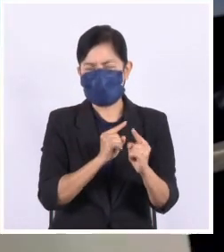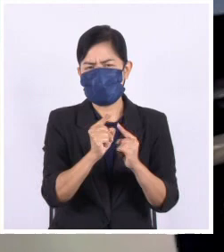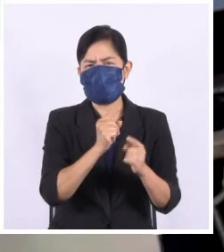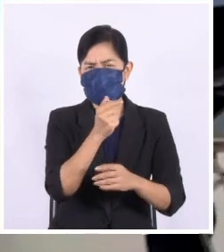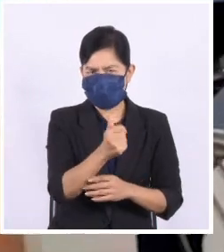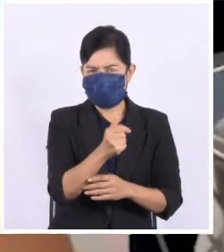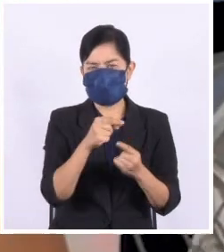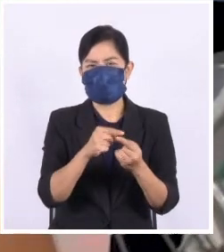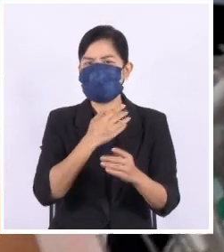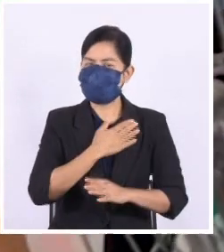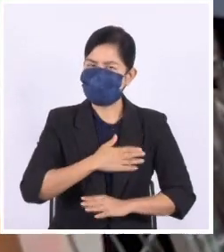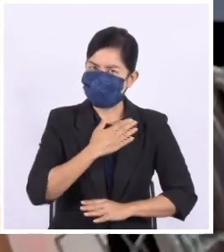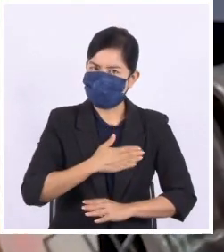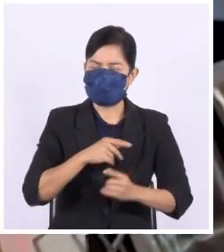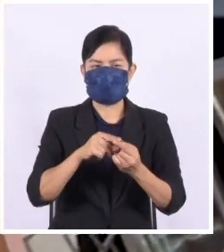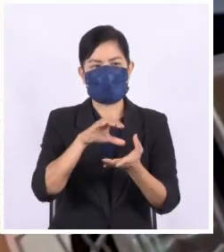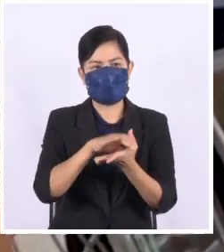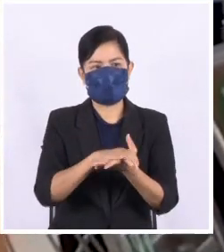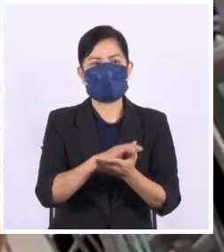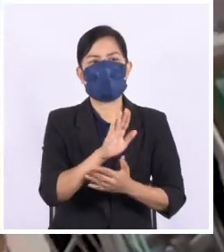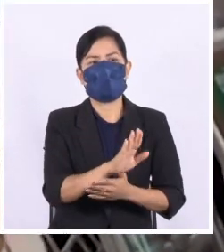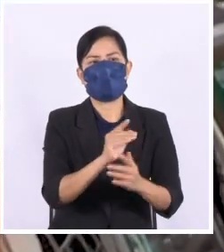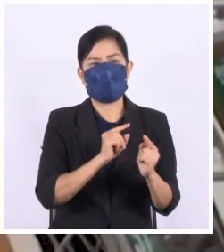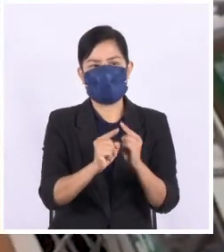วกับเมียเนี่ยอย่ามาก่อเหตุแบบนี้อีกนี่เมีย